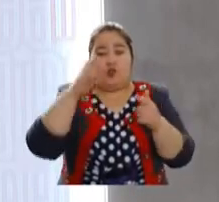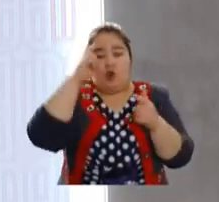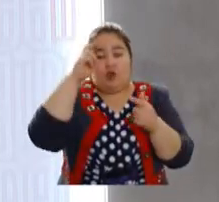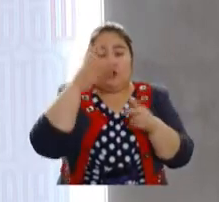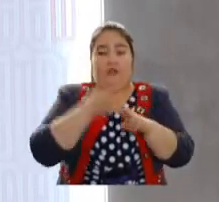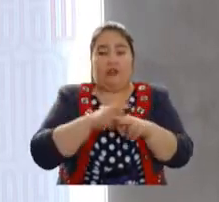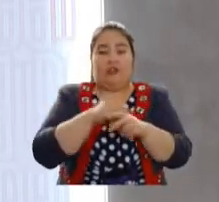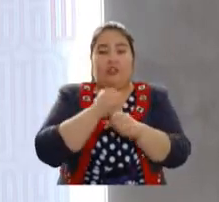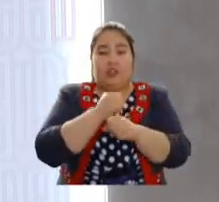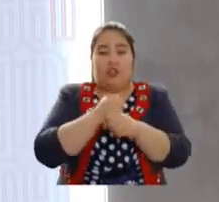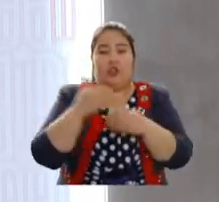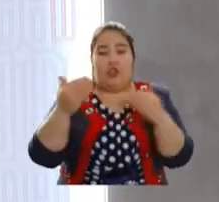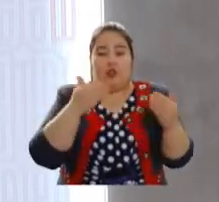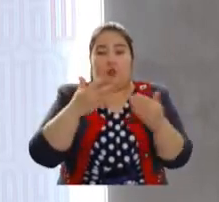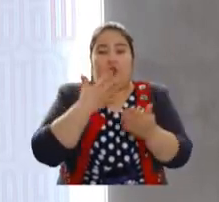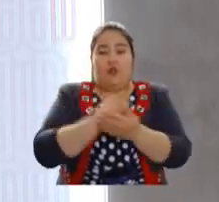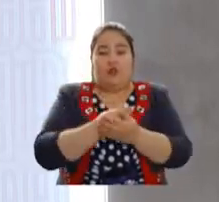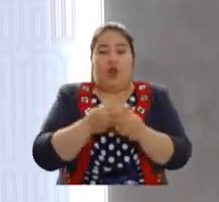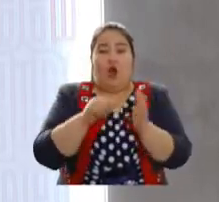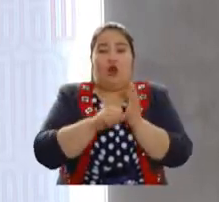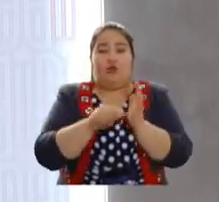va tashkilotlar tomonidan